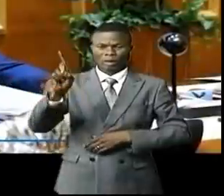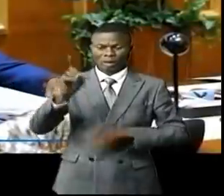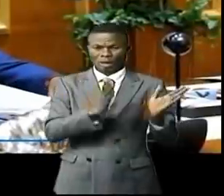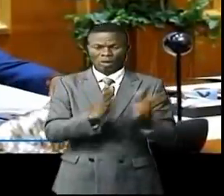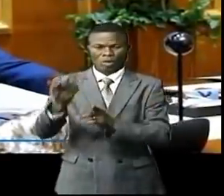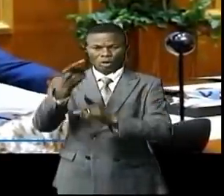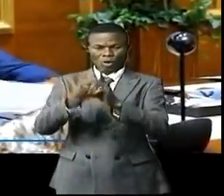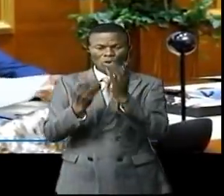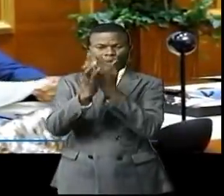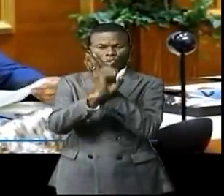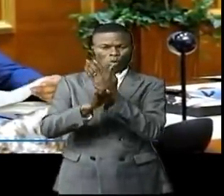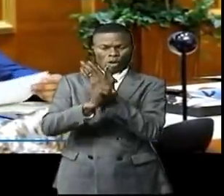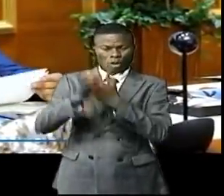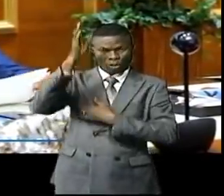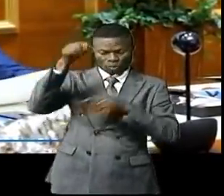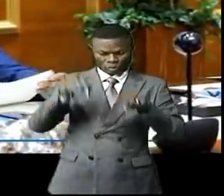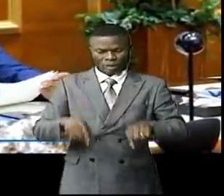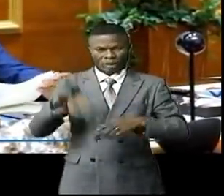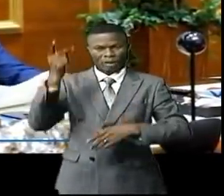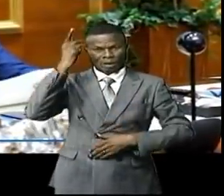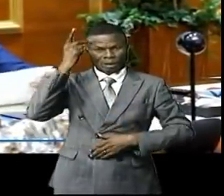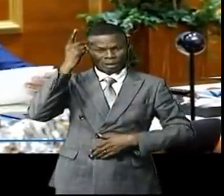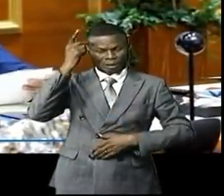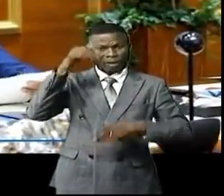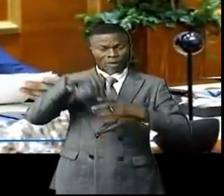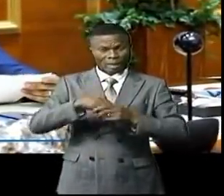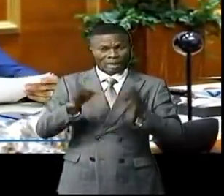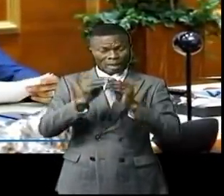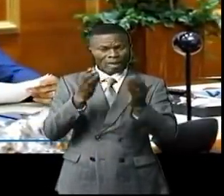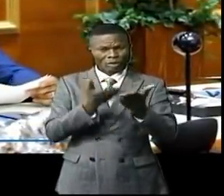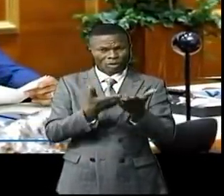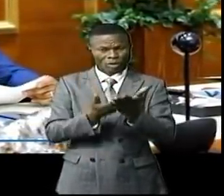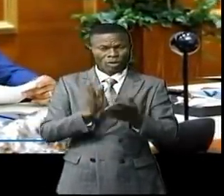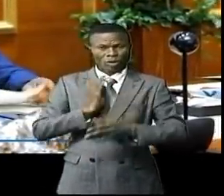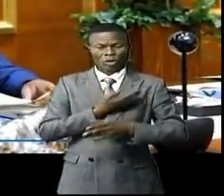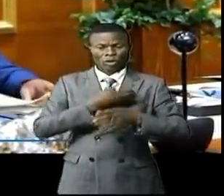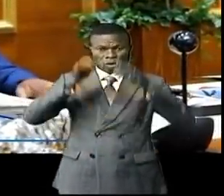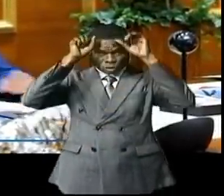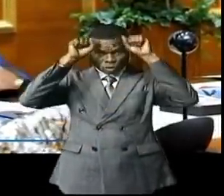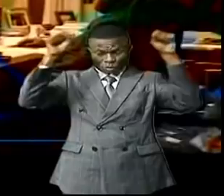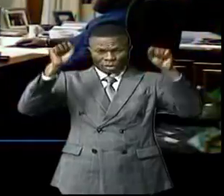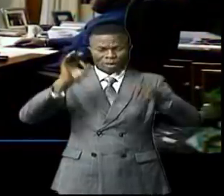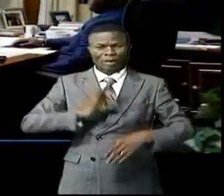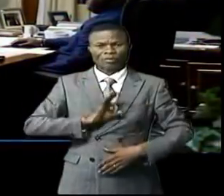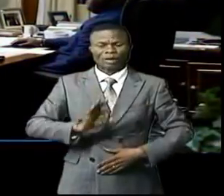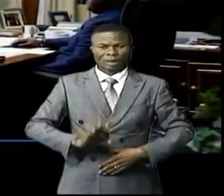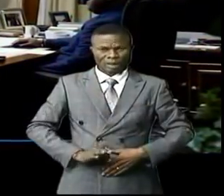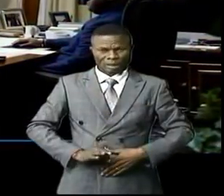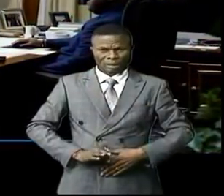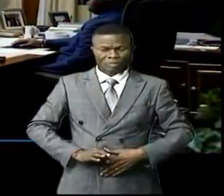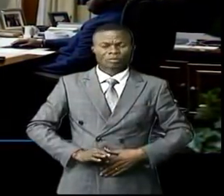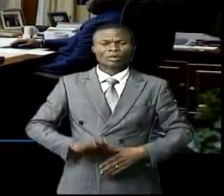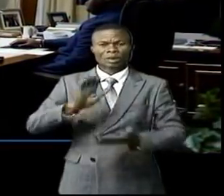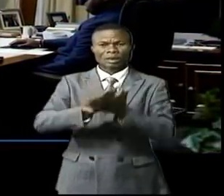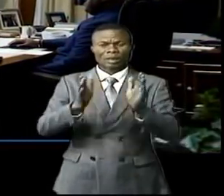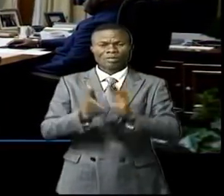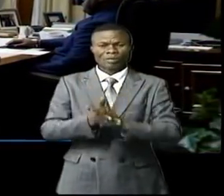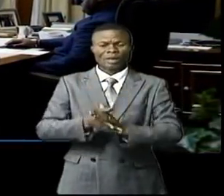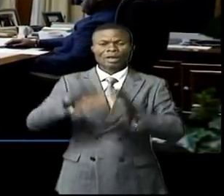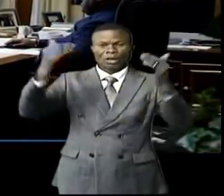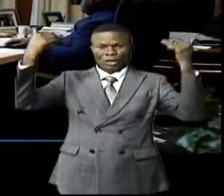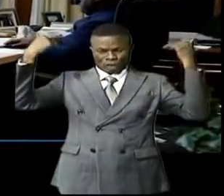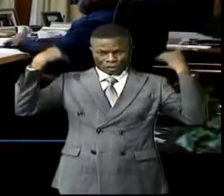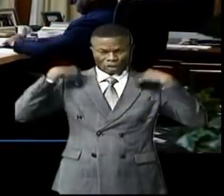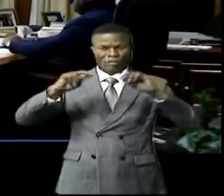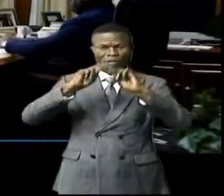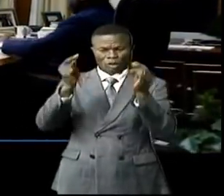au mois d'août prochain à Kinshasa, au cours duquel le président Félix Antoine Tshisekedi prendra le bâton de commandement de